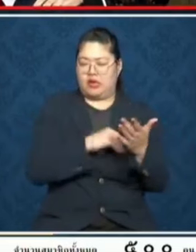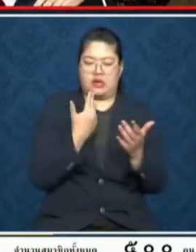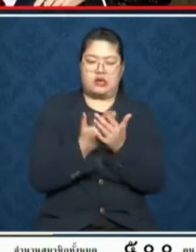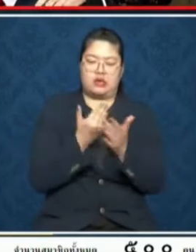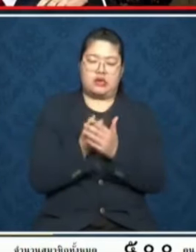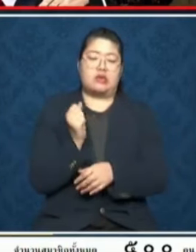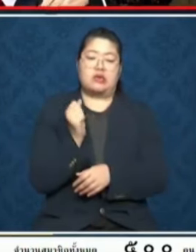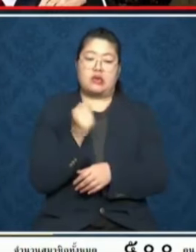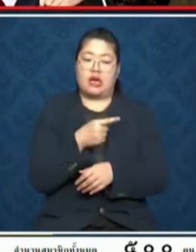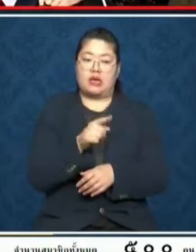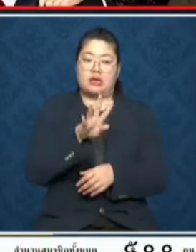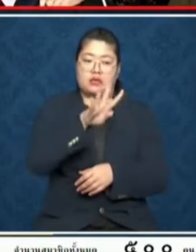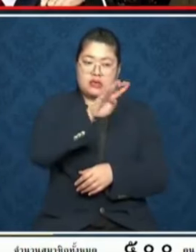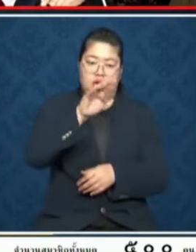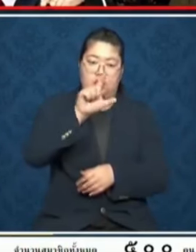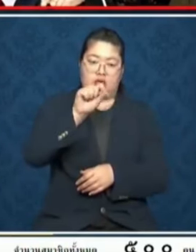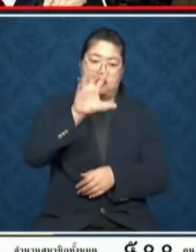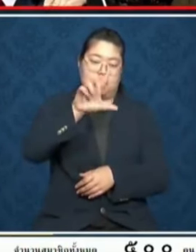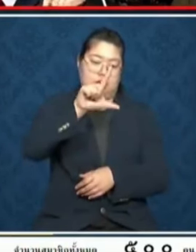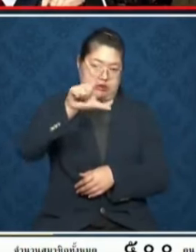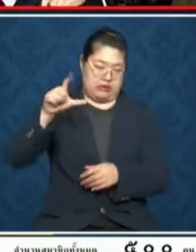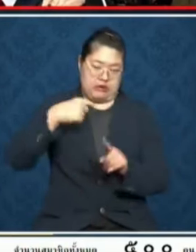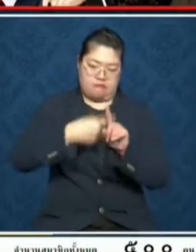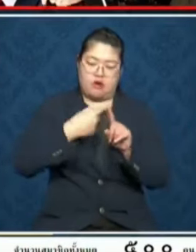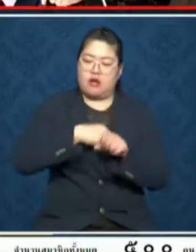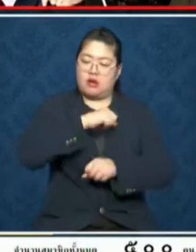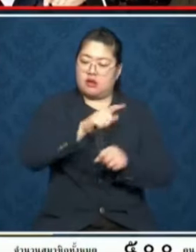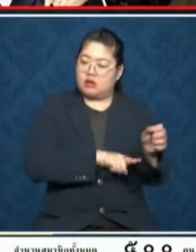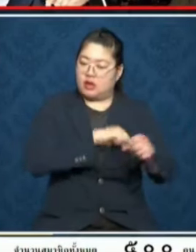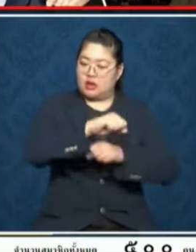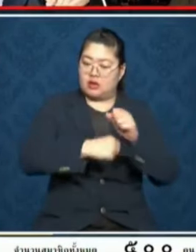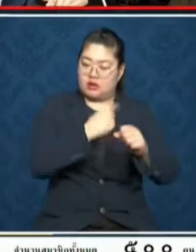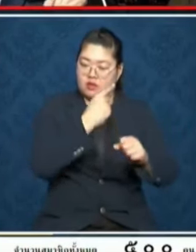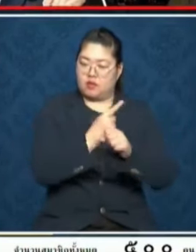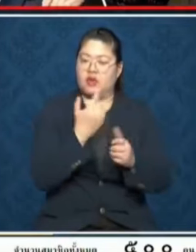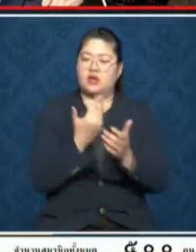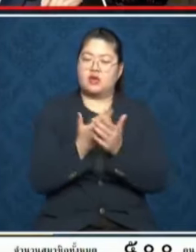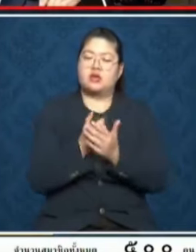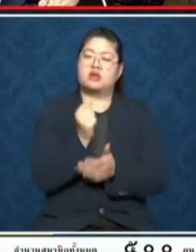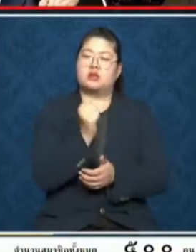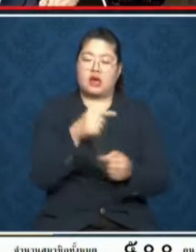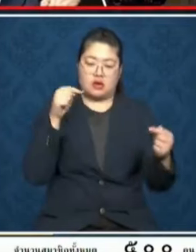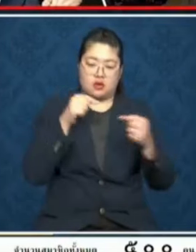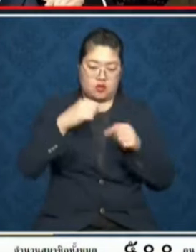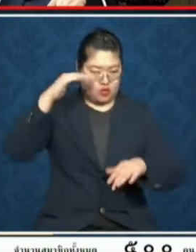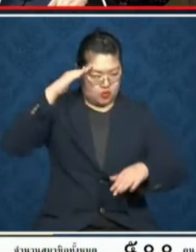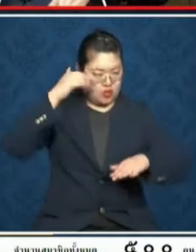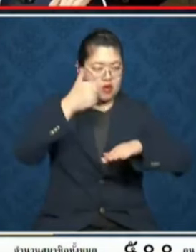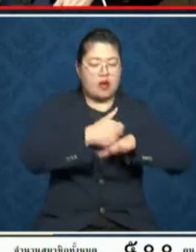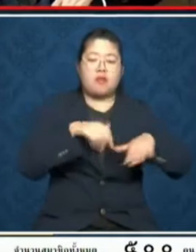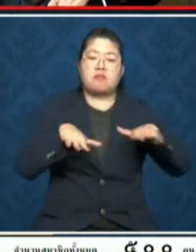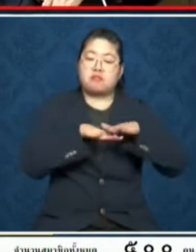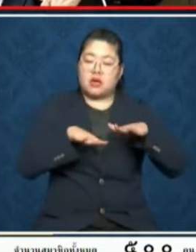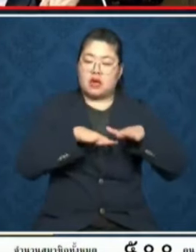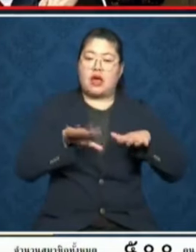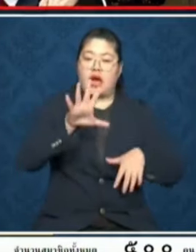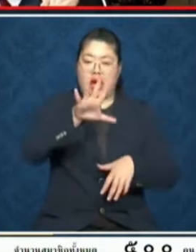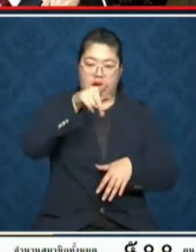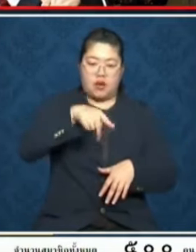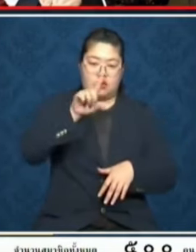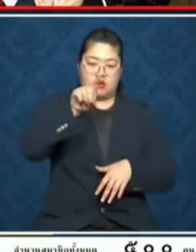เงิน425ล้านบาทต่อเดือนค่ะปีนึงเราต้องจ่ายเงินให้นายพลในอัตราที่ต่ำสุดนะคะอยู่ที่